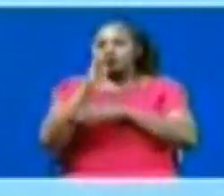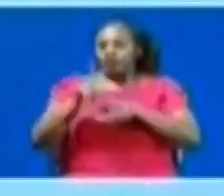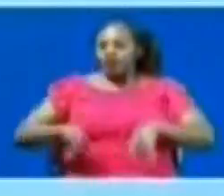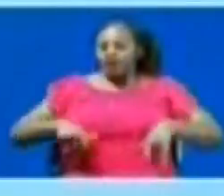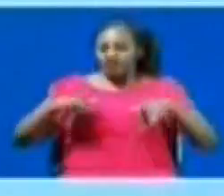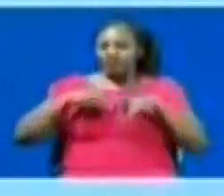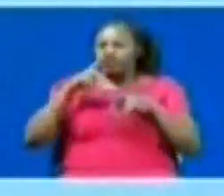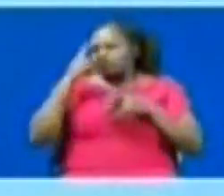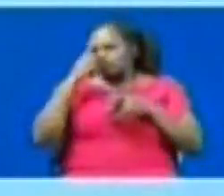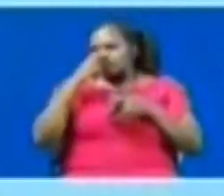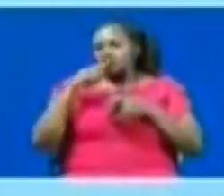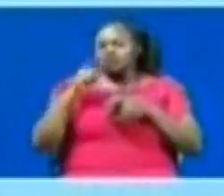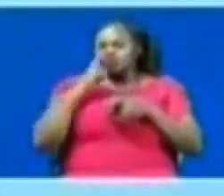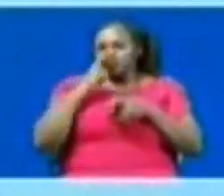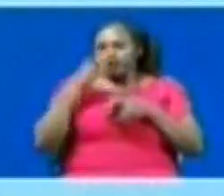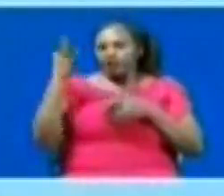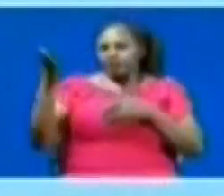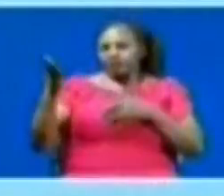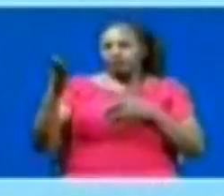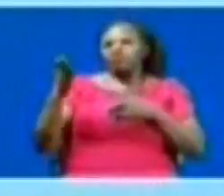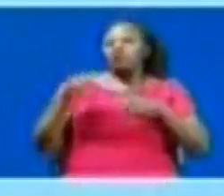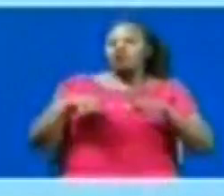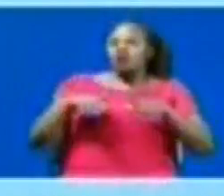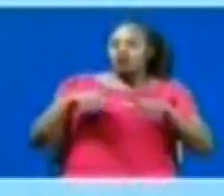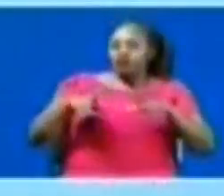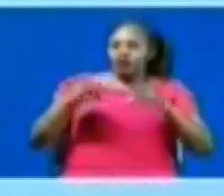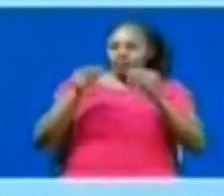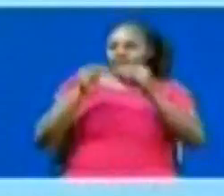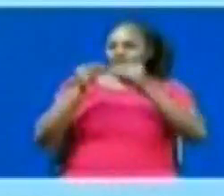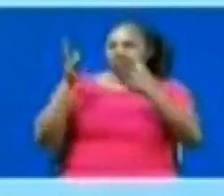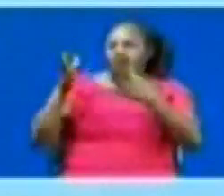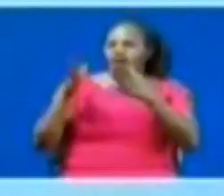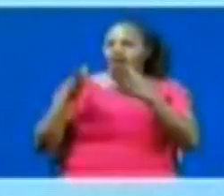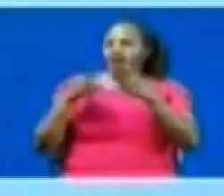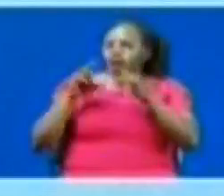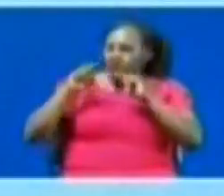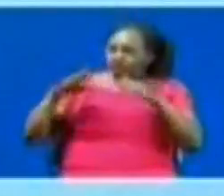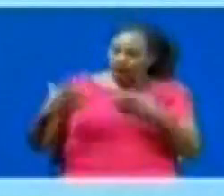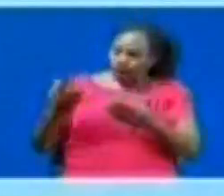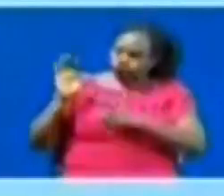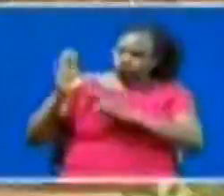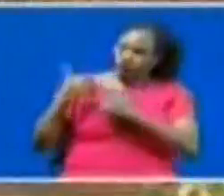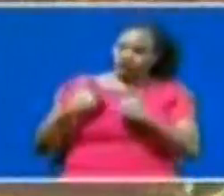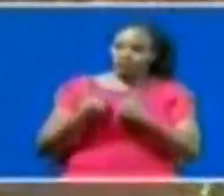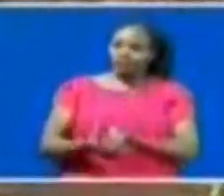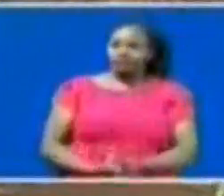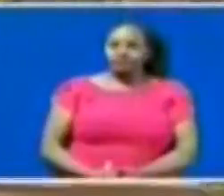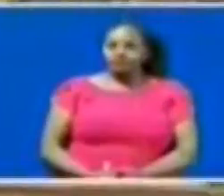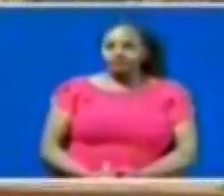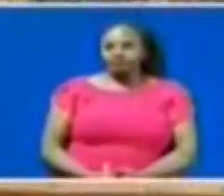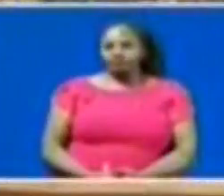kaunti ya Turkana. Elvis Kosgey alikutana nao katika eneo la Kainuk na kutathmini hali yao namna hii.